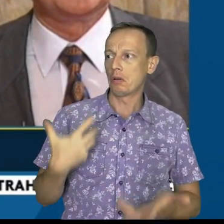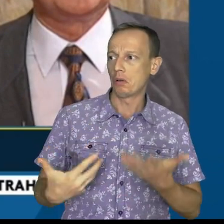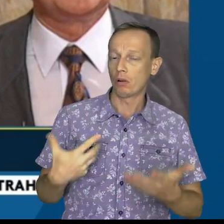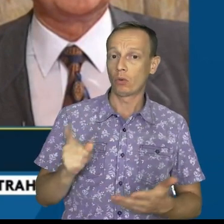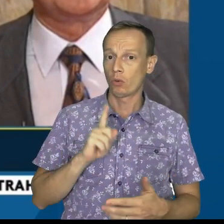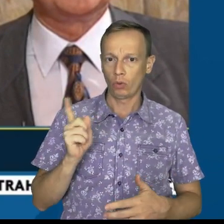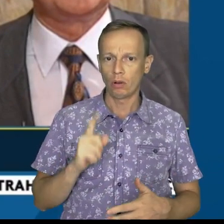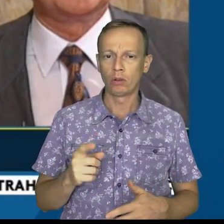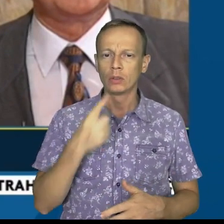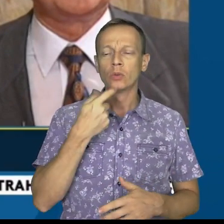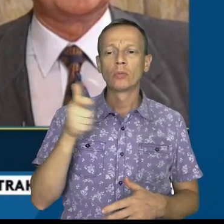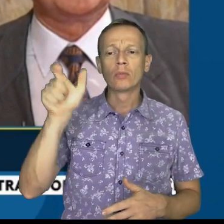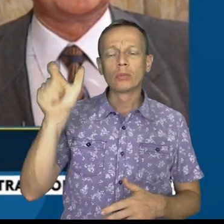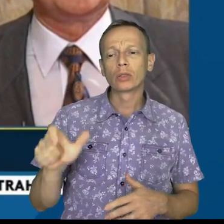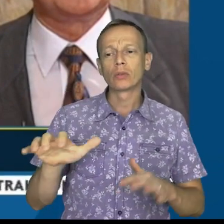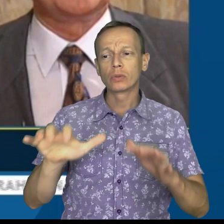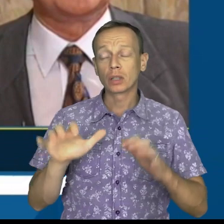n'est pas un fonctionnaire,